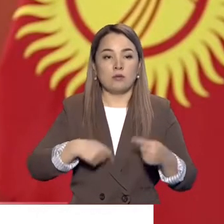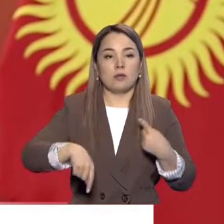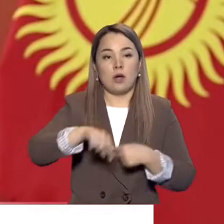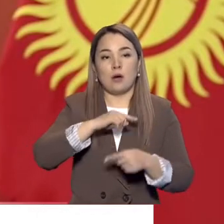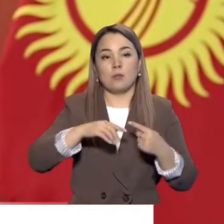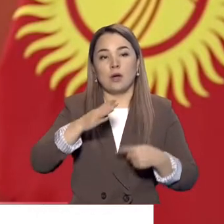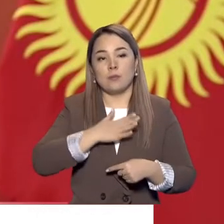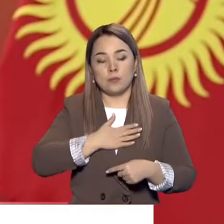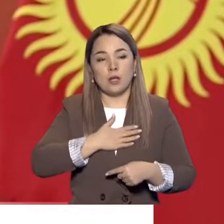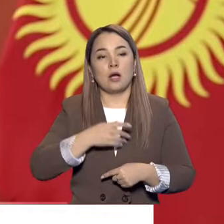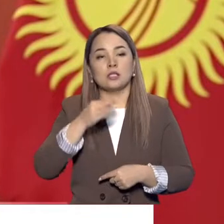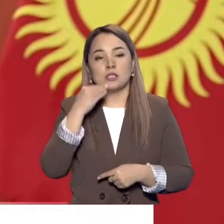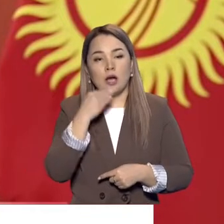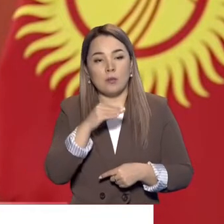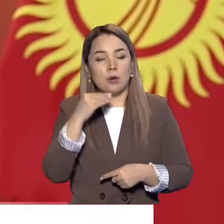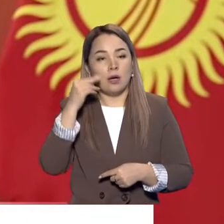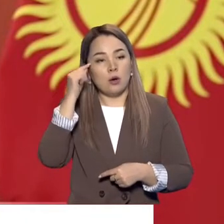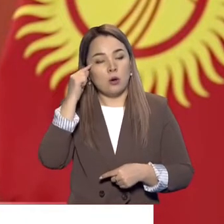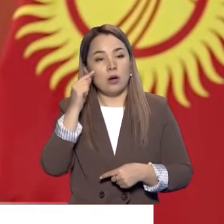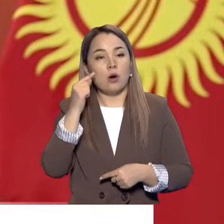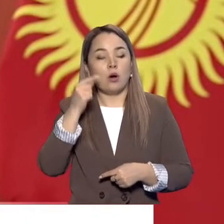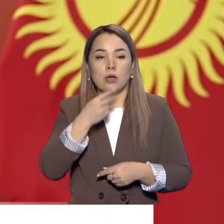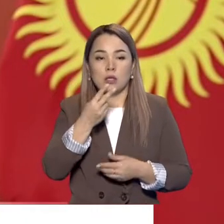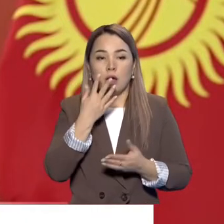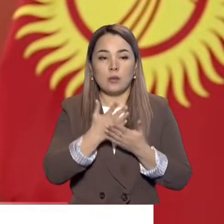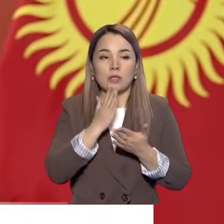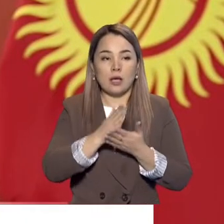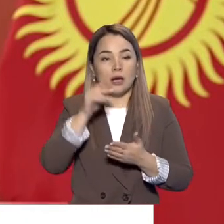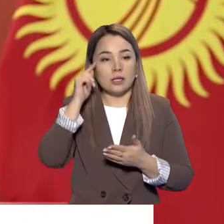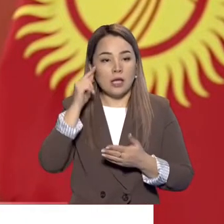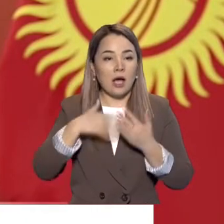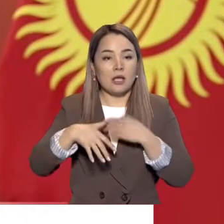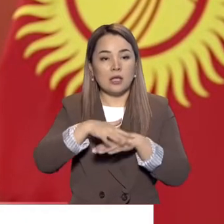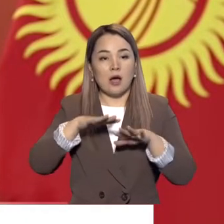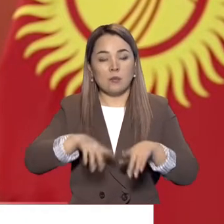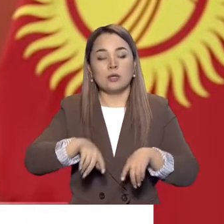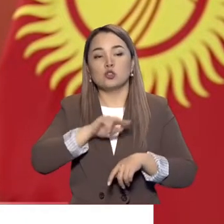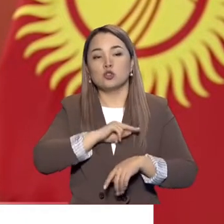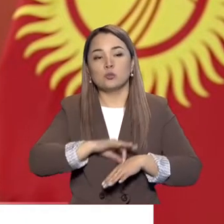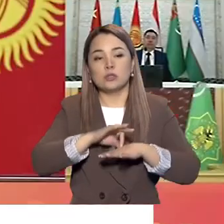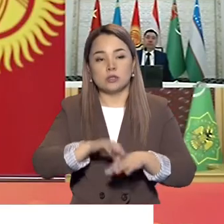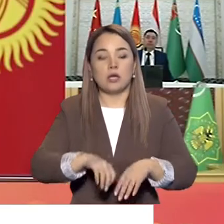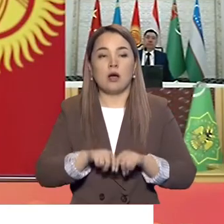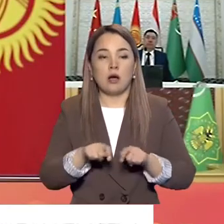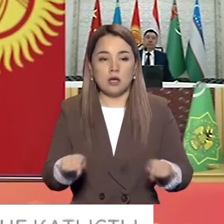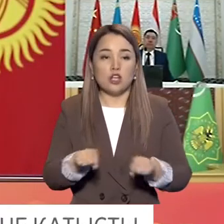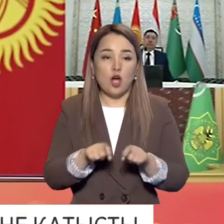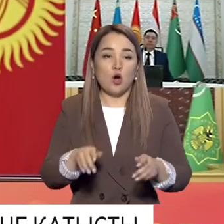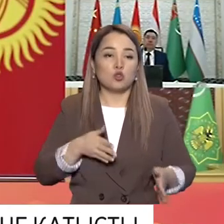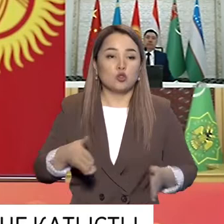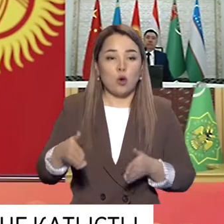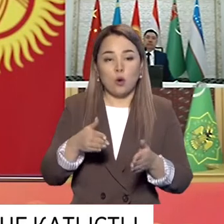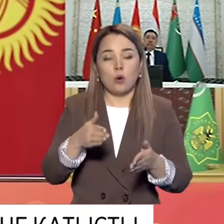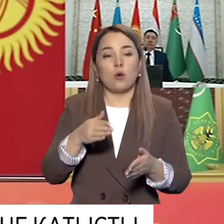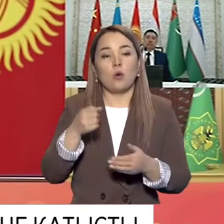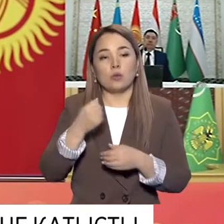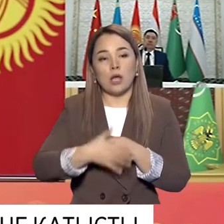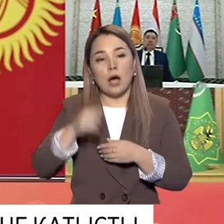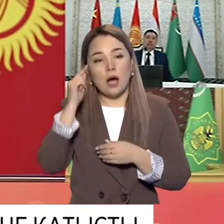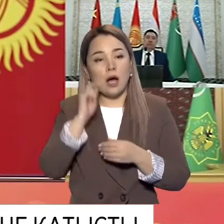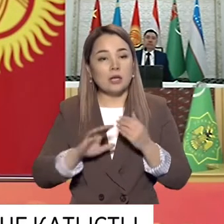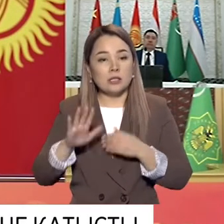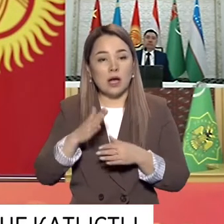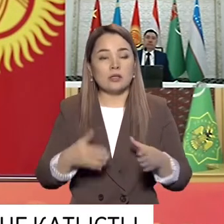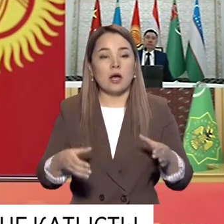Біз Орталық Азияның сапалы тауарлар мен ауыл шаруашылығы өнімдері үшін Қытайдың ішкі нарығына кеңінен жол ашуға дайынбыз. Орталық Азия мен Қытай арасында сауда форумын